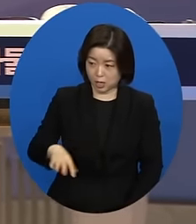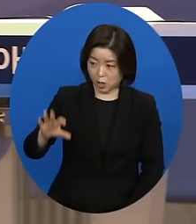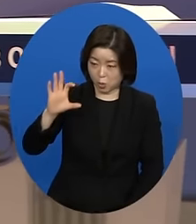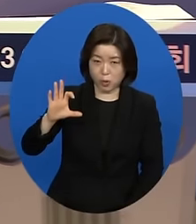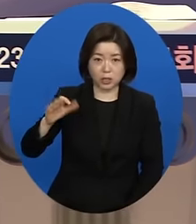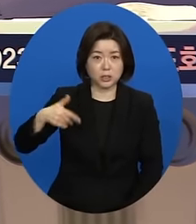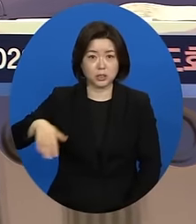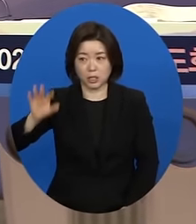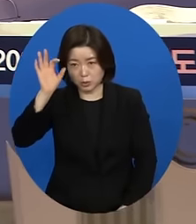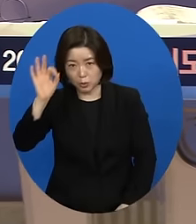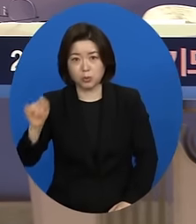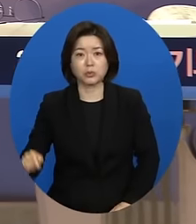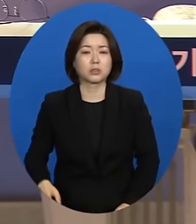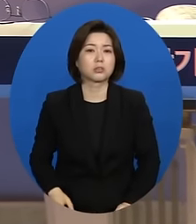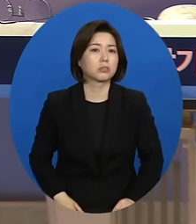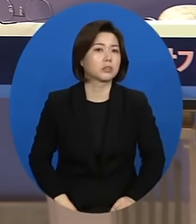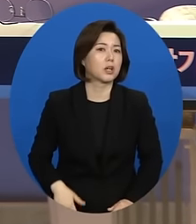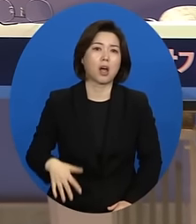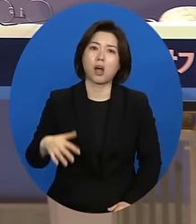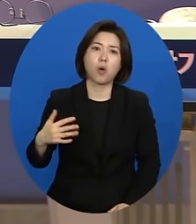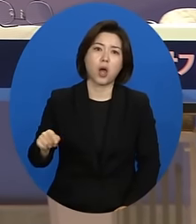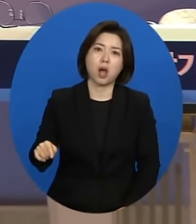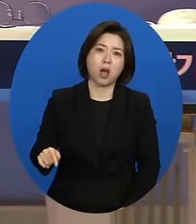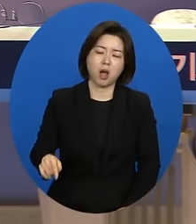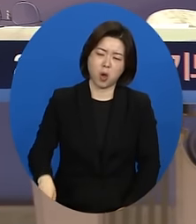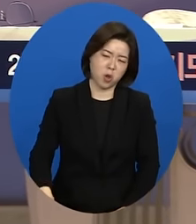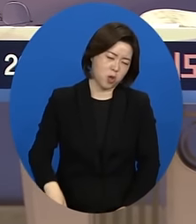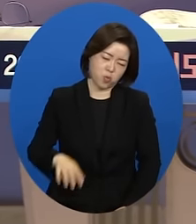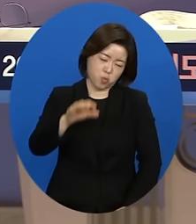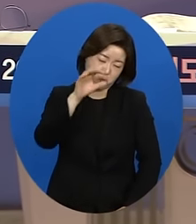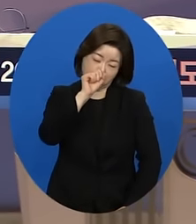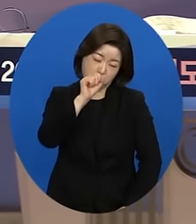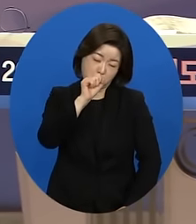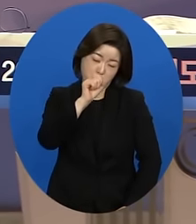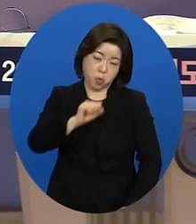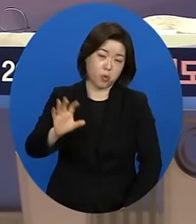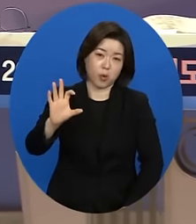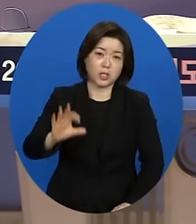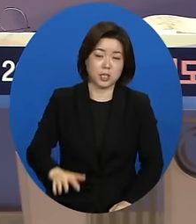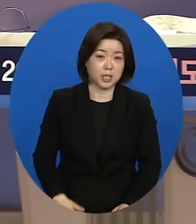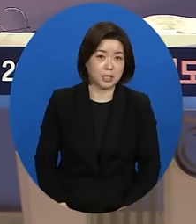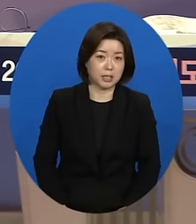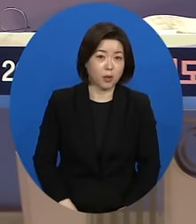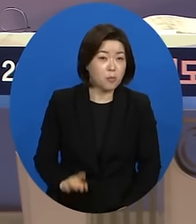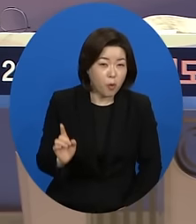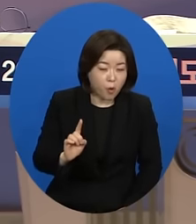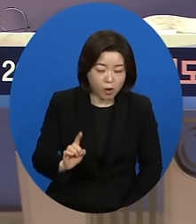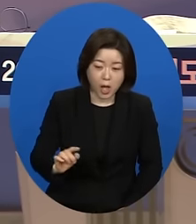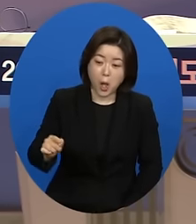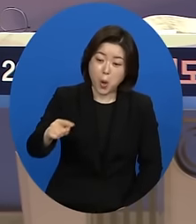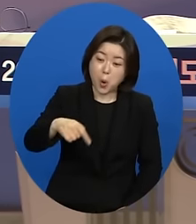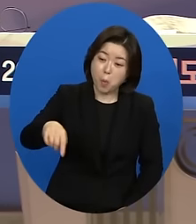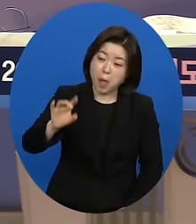가보니까 아주 훌륭한 화장실이에요. 구멍만 뻥 뚫려 있어.